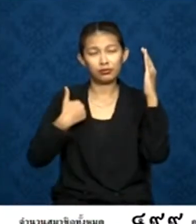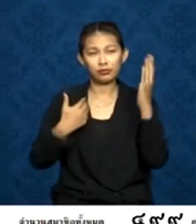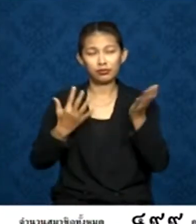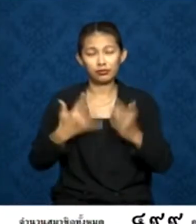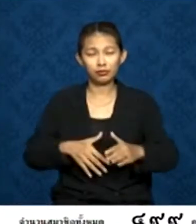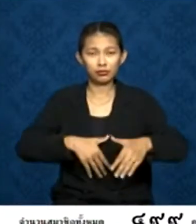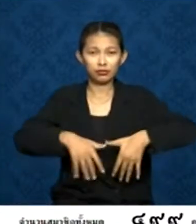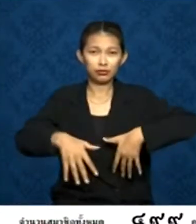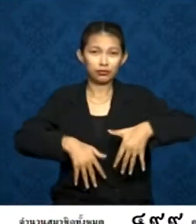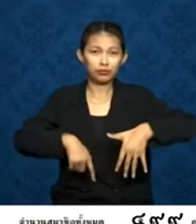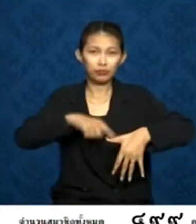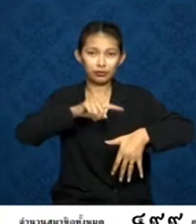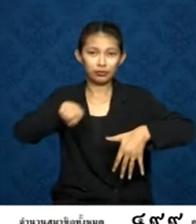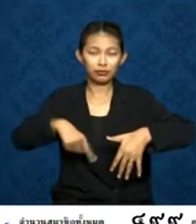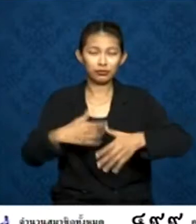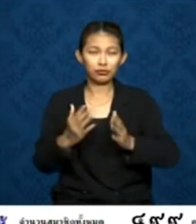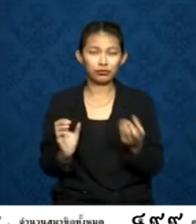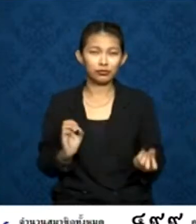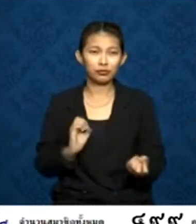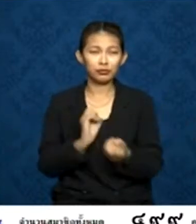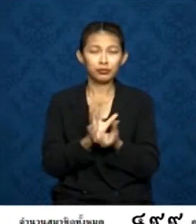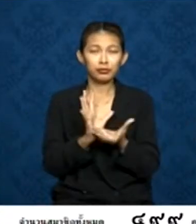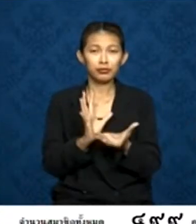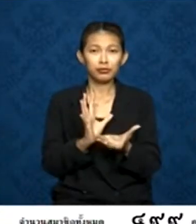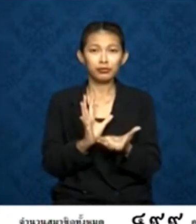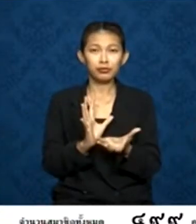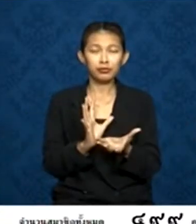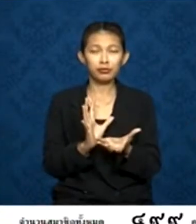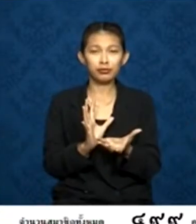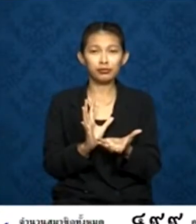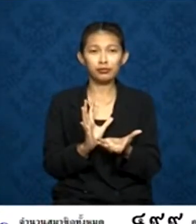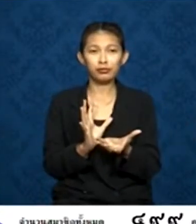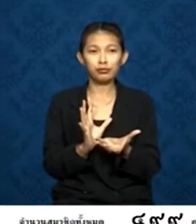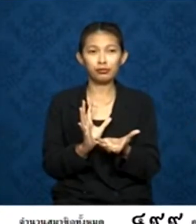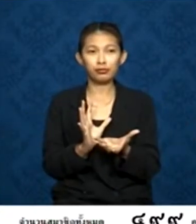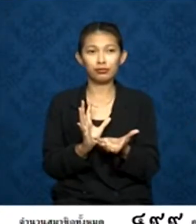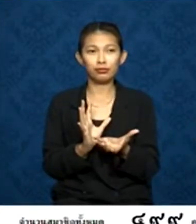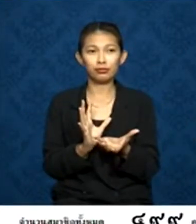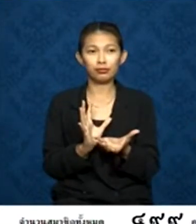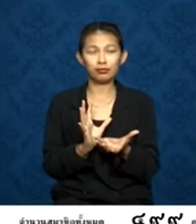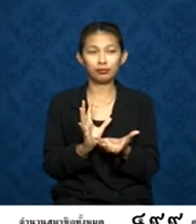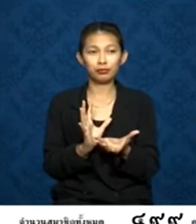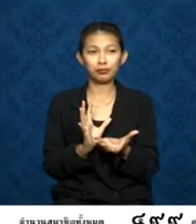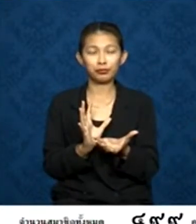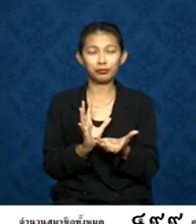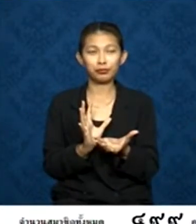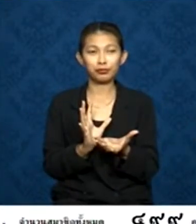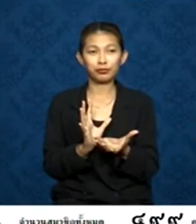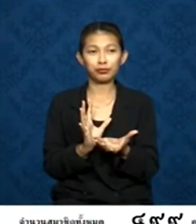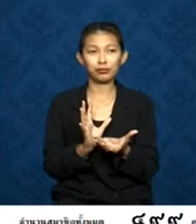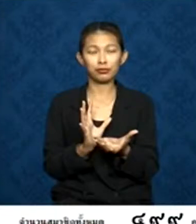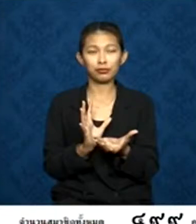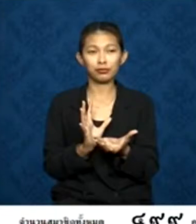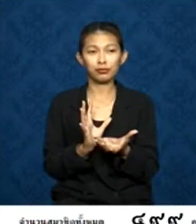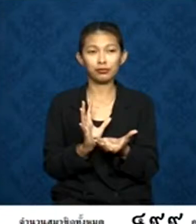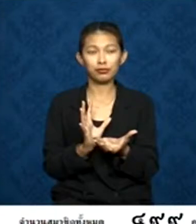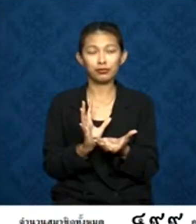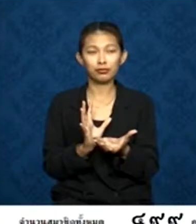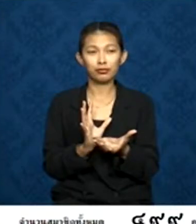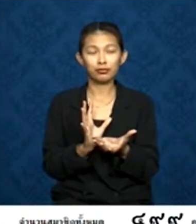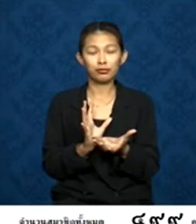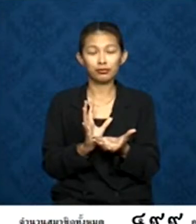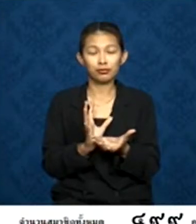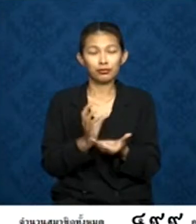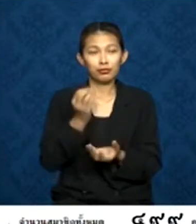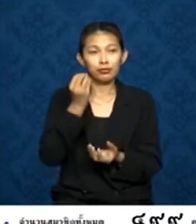ที่เสียหายครวเรือน